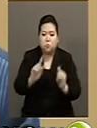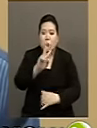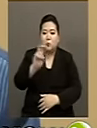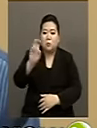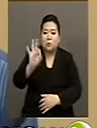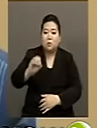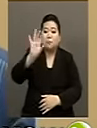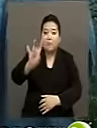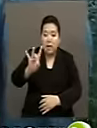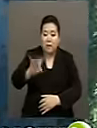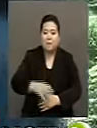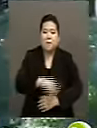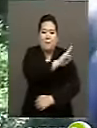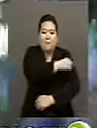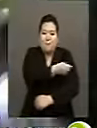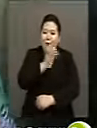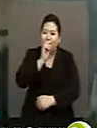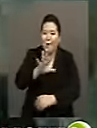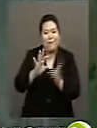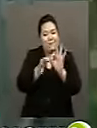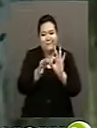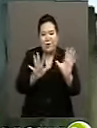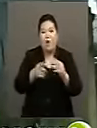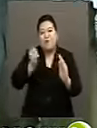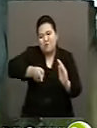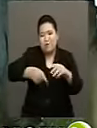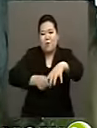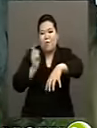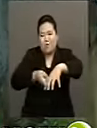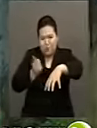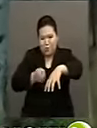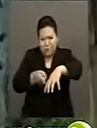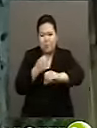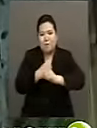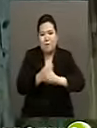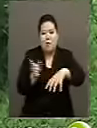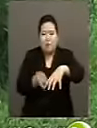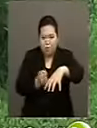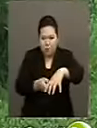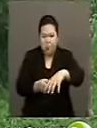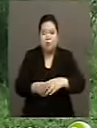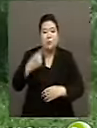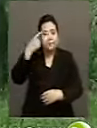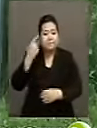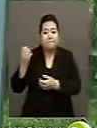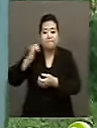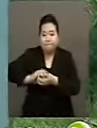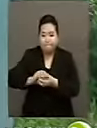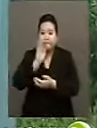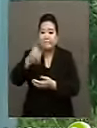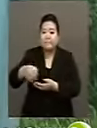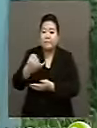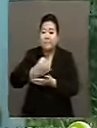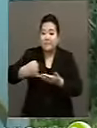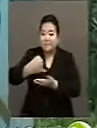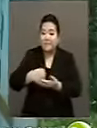แล้วว่าตึกนี้ไม่มีการทุบอย่างแน่นอนแล้วที่สำคัญคือจะประสานกับกรมศิลปากรครับมาขึ้นทะเบียนให้